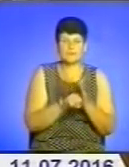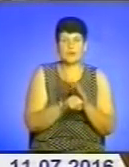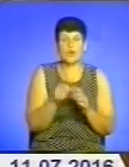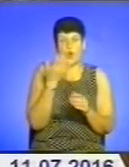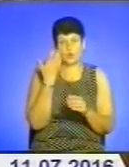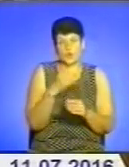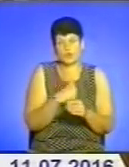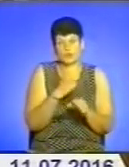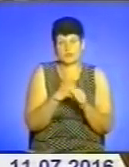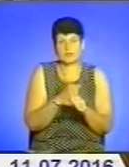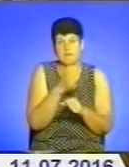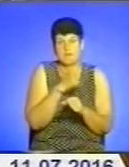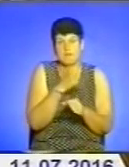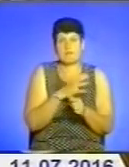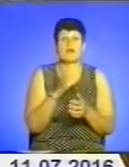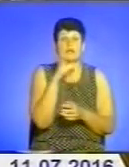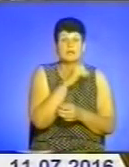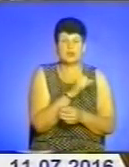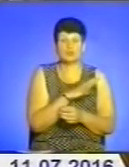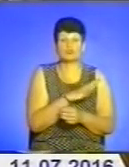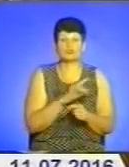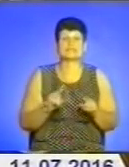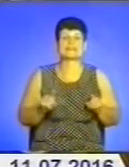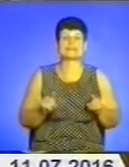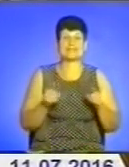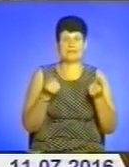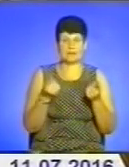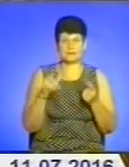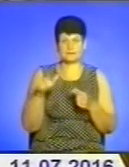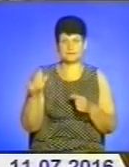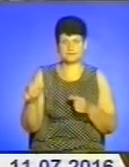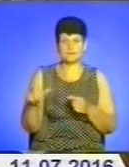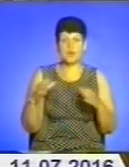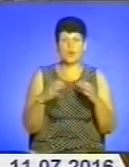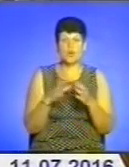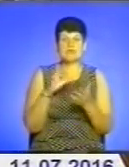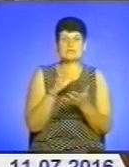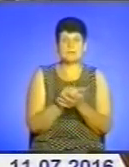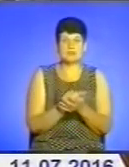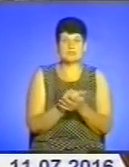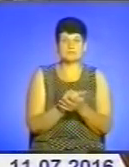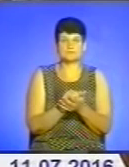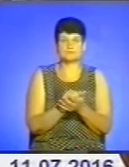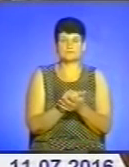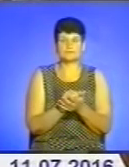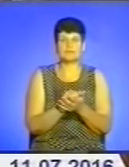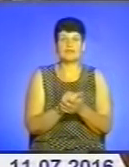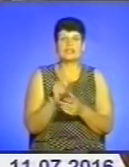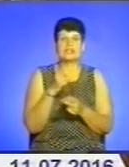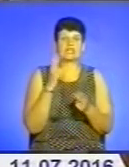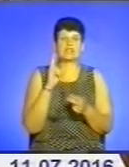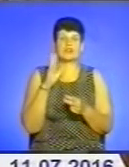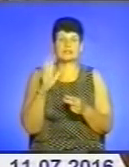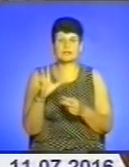крадіжки було затримано даних осіб. Група займалася з квартирними